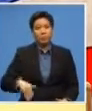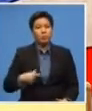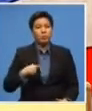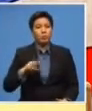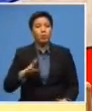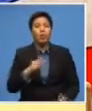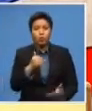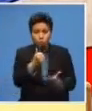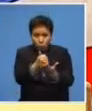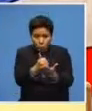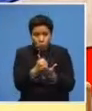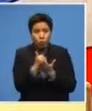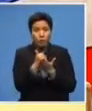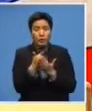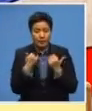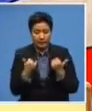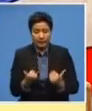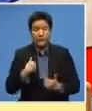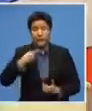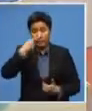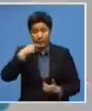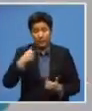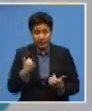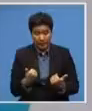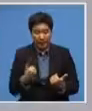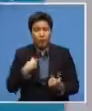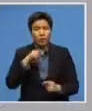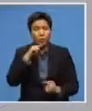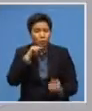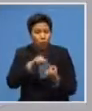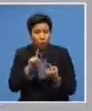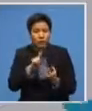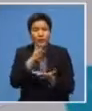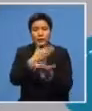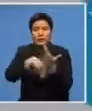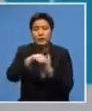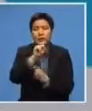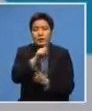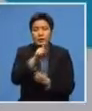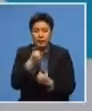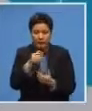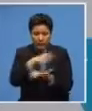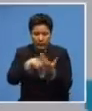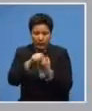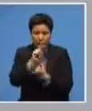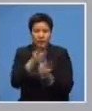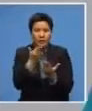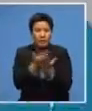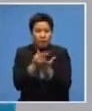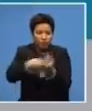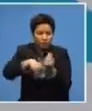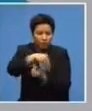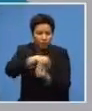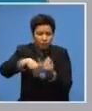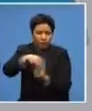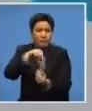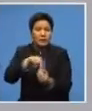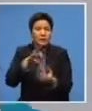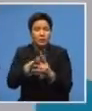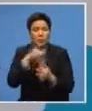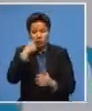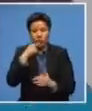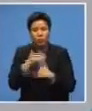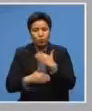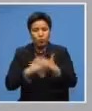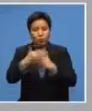ต้องช่วยกันเพราะนั้นวันนี้เนี่ยที่ผมพูดกับท่านวันนี้จะเน้นเรื่องเศรษฐกิจมากนะครับเพราะเศรษฐกิจคือหัวใจคือปัจจัยในการเดินหน้าประเทศไทยไปข้างหน้